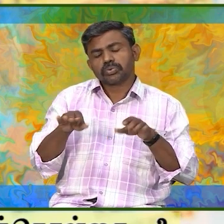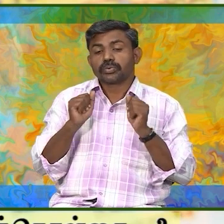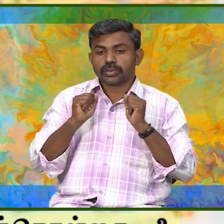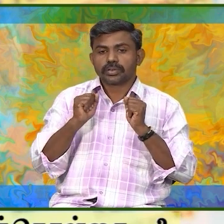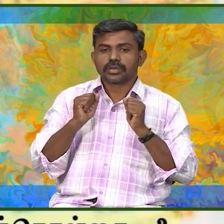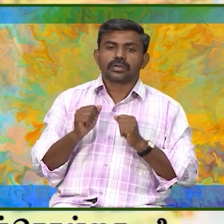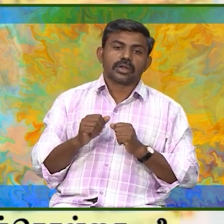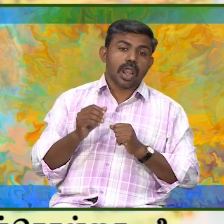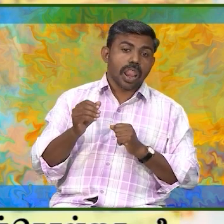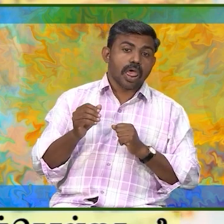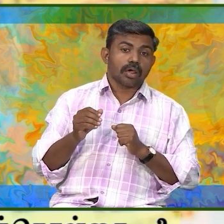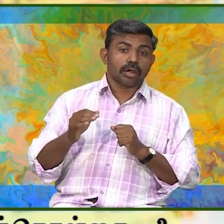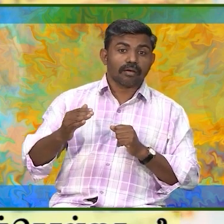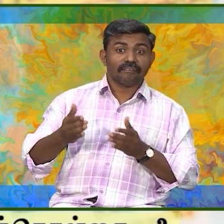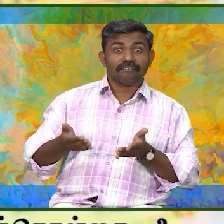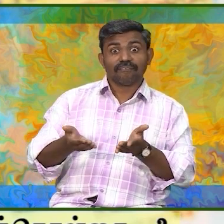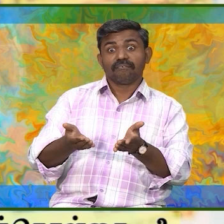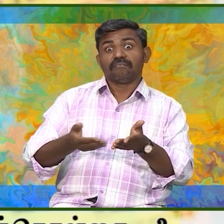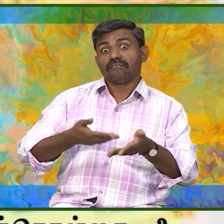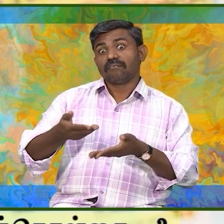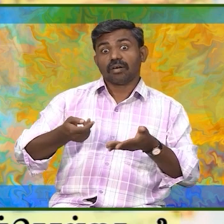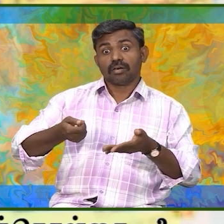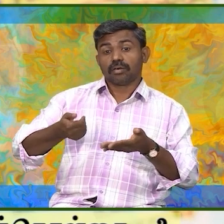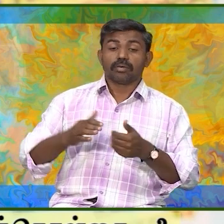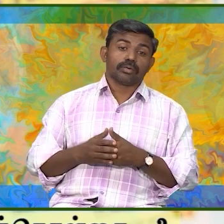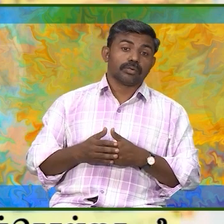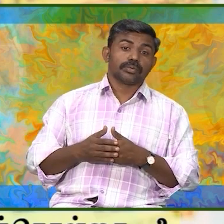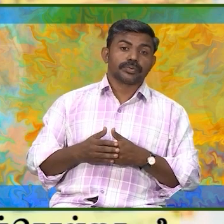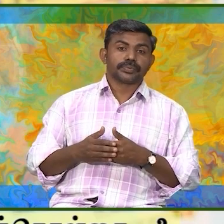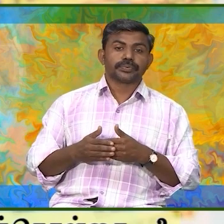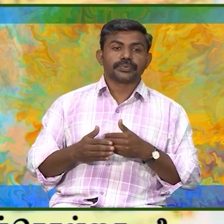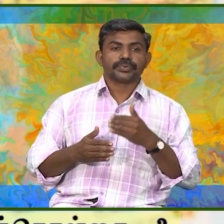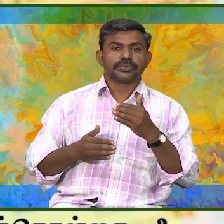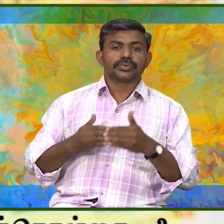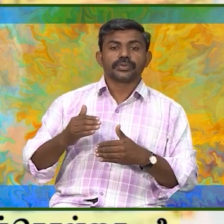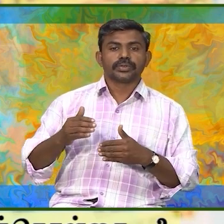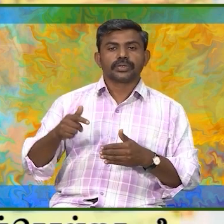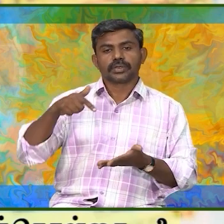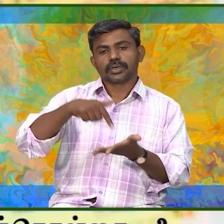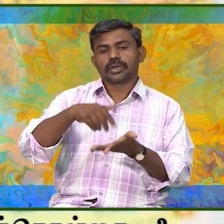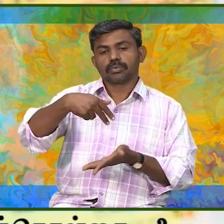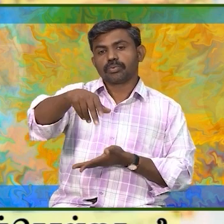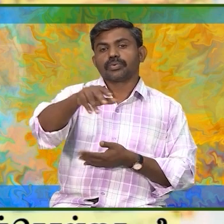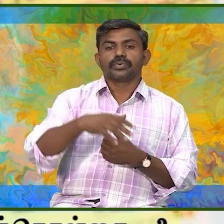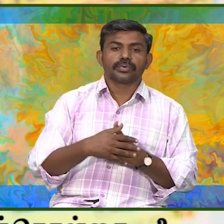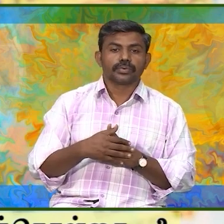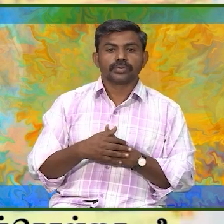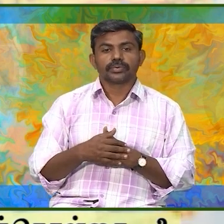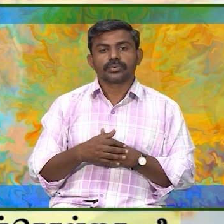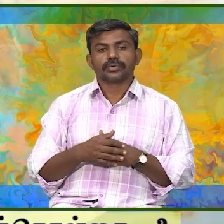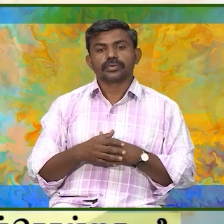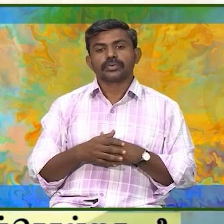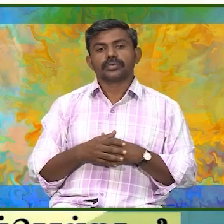சுமூகமாக இருந்தால்தான் நாம் வணிக ரீதியாகவும் பொருளாதார ரீதியாகவும் நாம் இலக்கை அடைய முடியும். அது மட்டும்